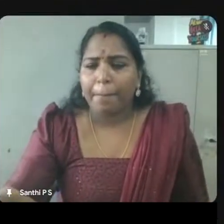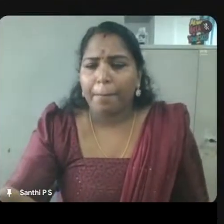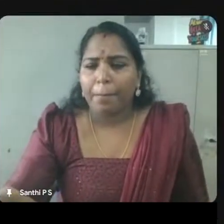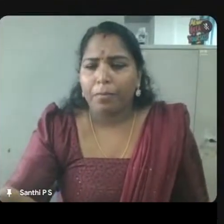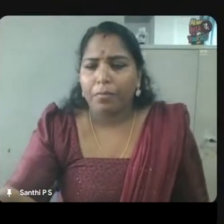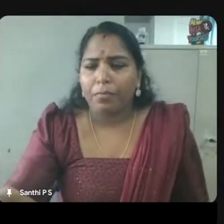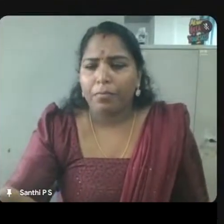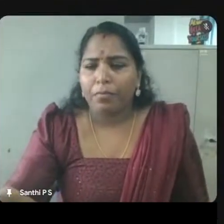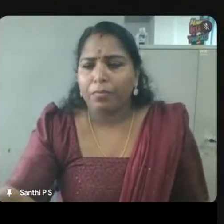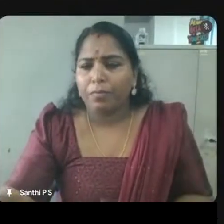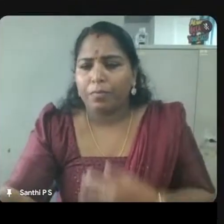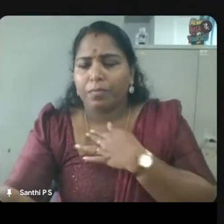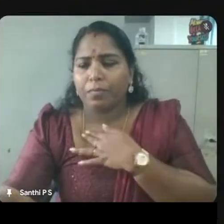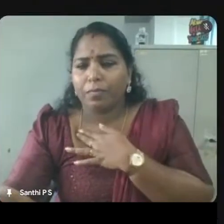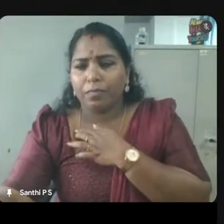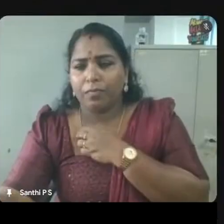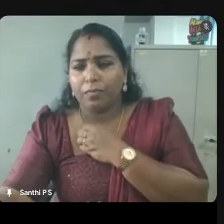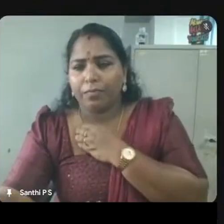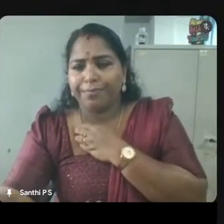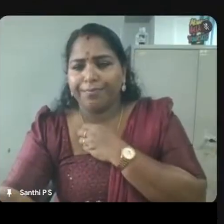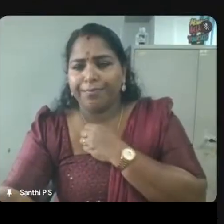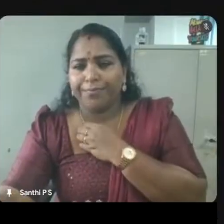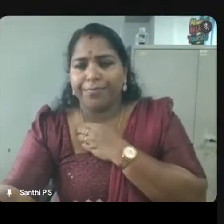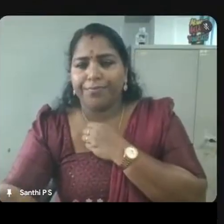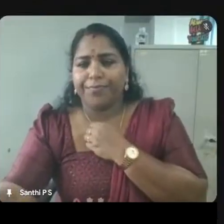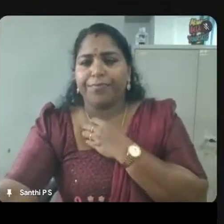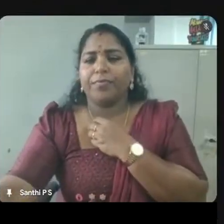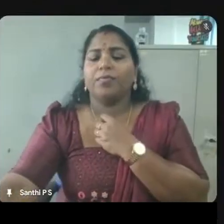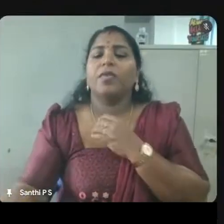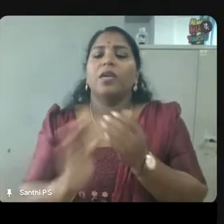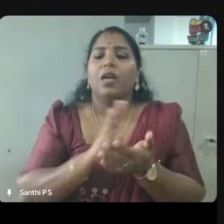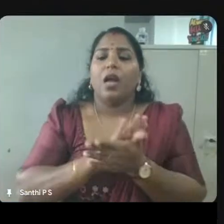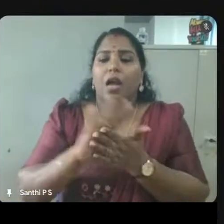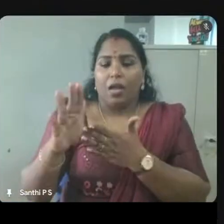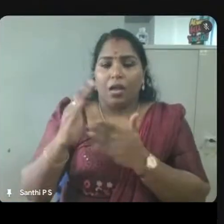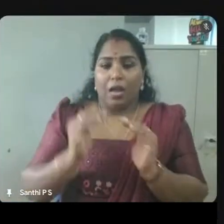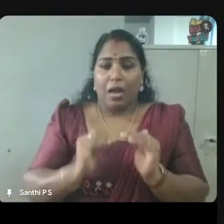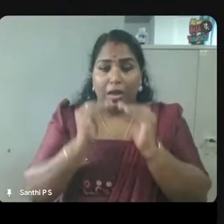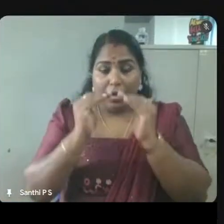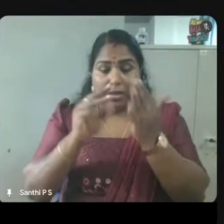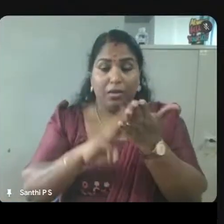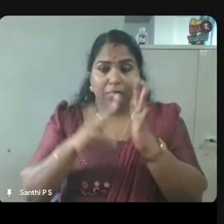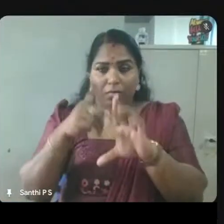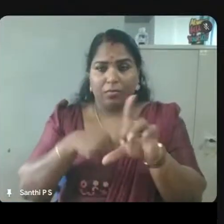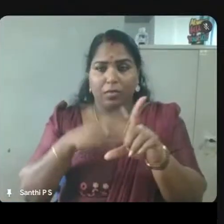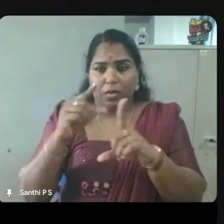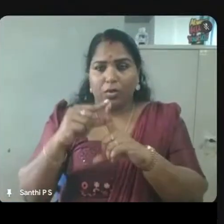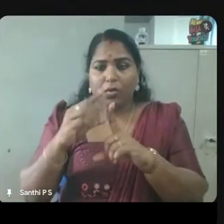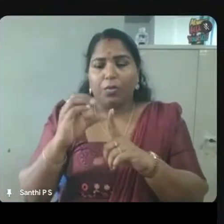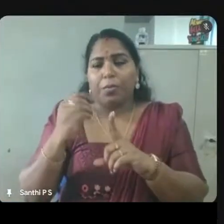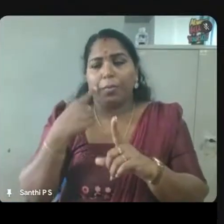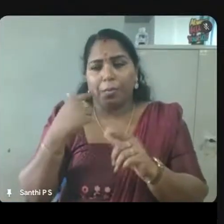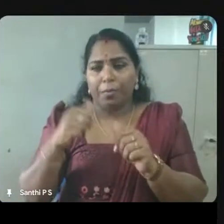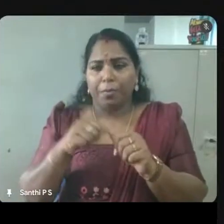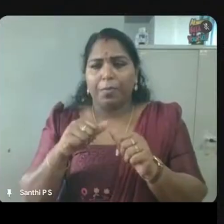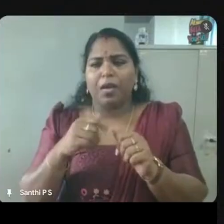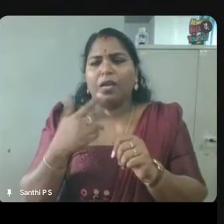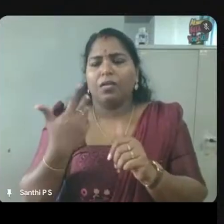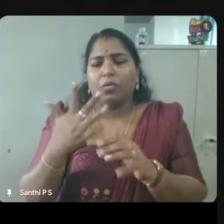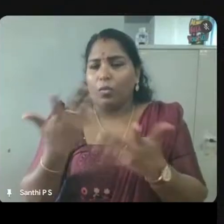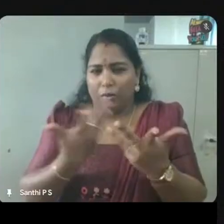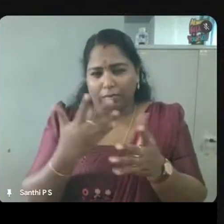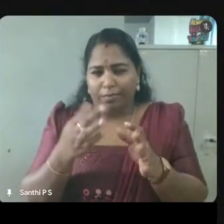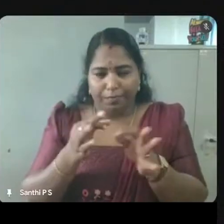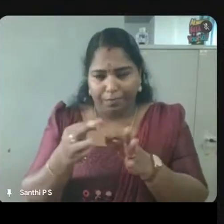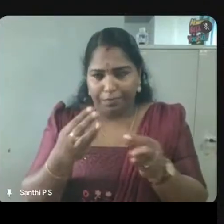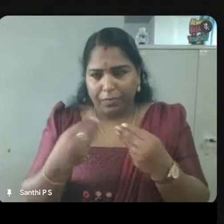അപ്ലൈ ഫോർ ലോ വിഷൻ സർട്ടിഫിക്കറ്റ്? ഓക്കെ, ഹൈ മയോപ്പിയ ലോ വിഷൻ സർട്ടിഫിക്കറ്റിന്റെ കാര്യം ഞാൻ ആദ്യം പറയാം. കാരണം അത് നമുക്ക് ചെയ്യേണ്ടത്